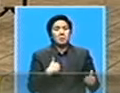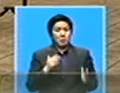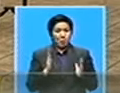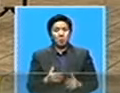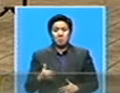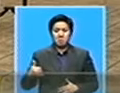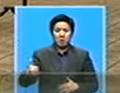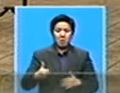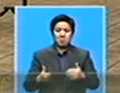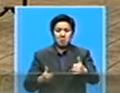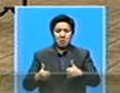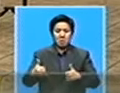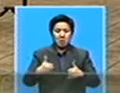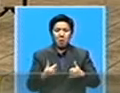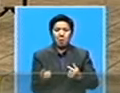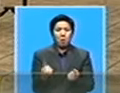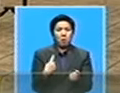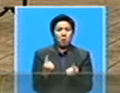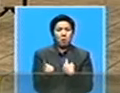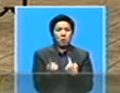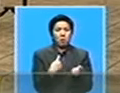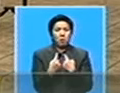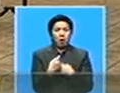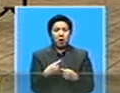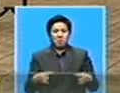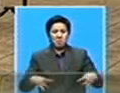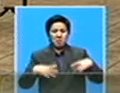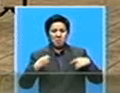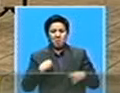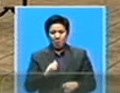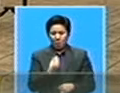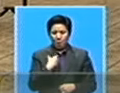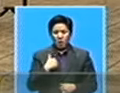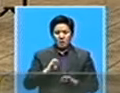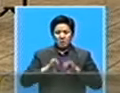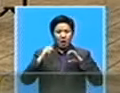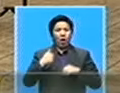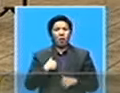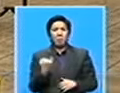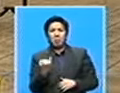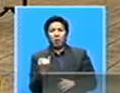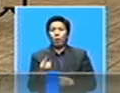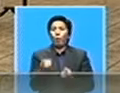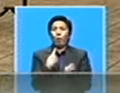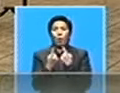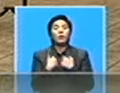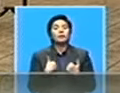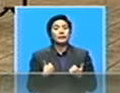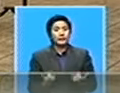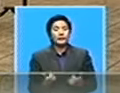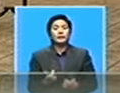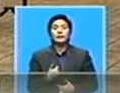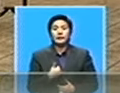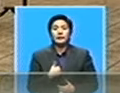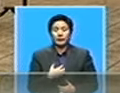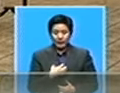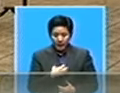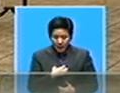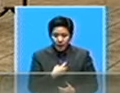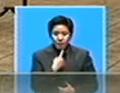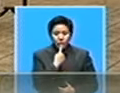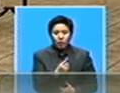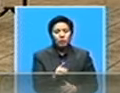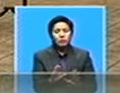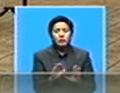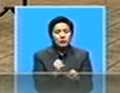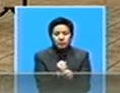มาปลุกปั่นออกมาให้ประชาชนไม่เข้าใจรัฐบาลก็ผมก็อยากจะบอกว่าอย่าทำเลยนะ